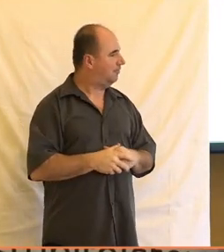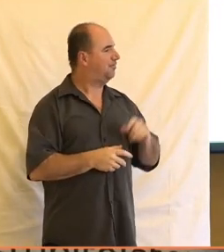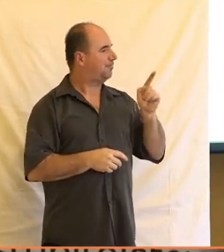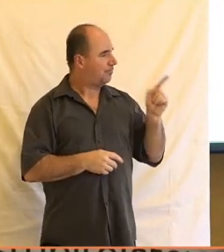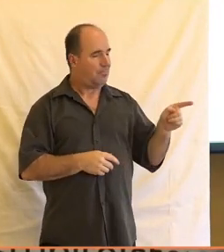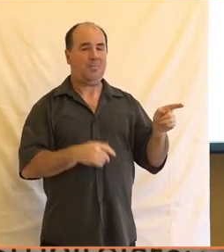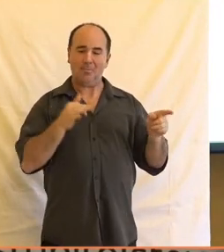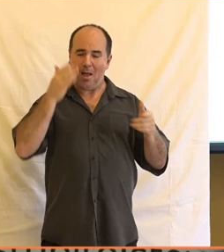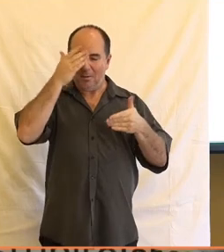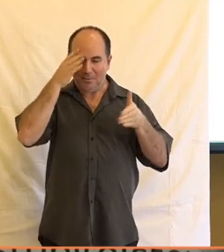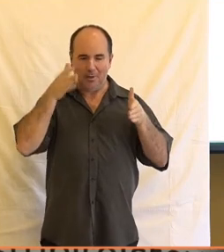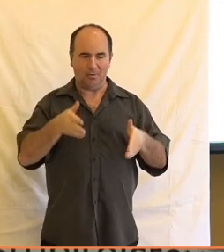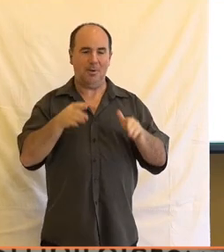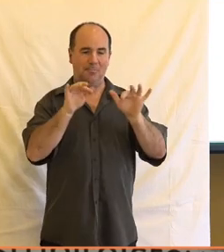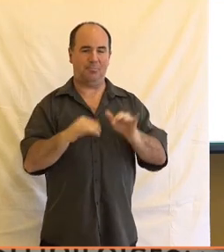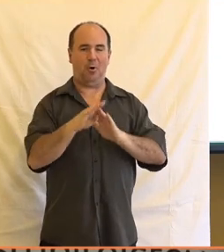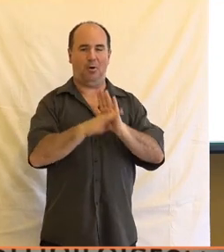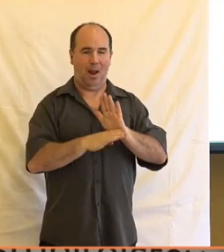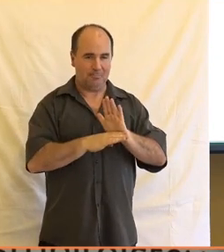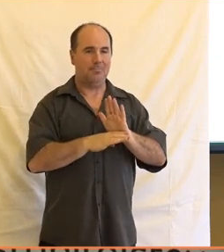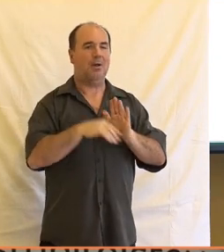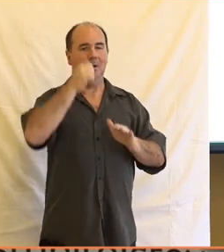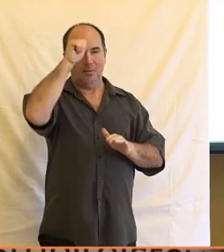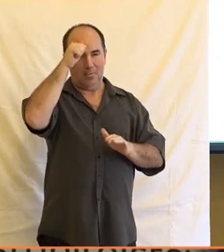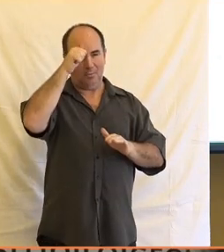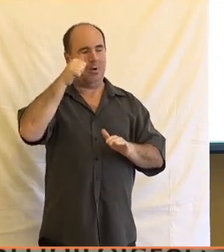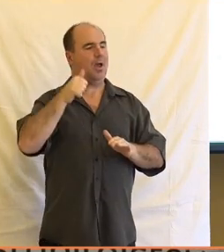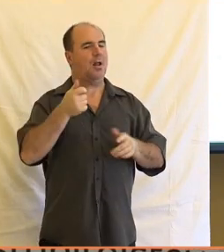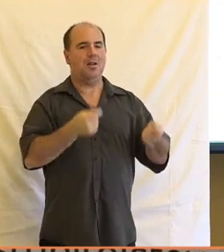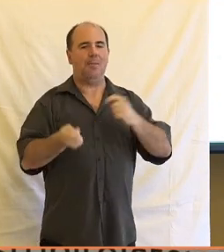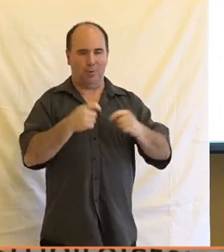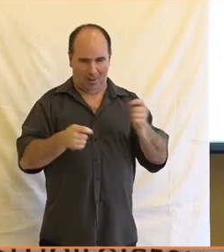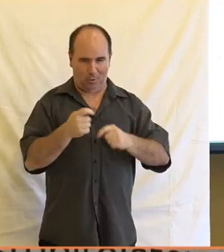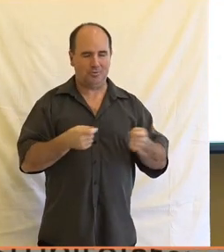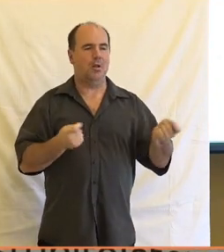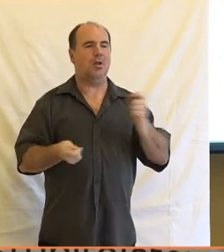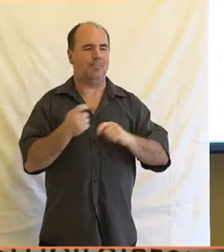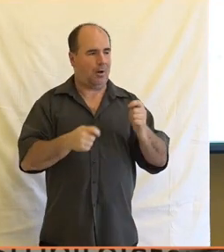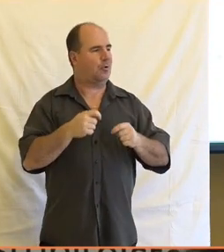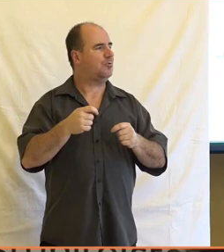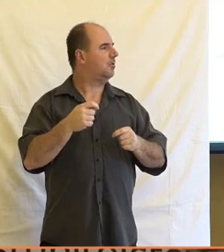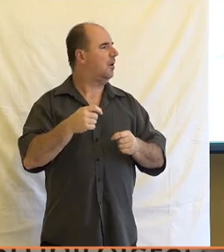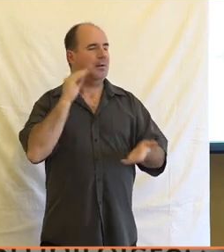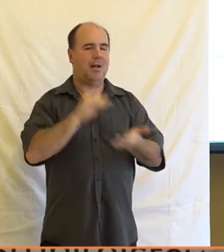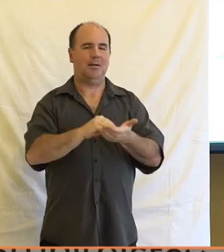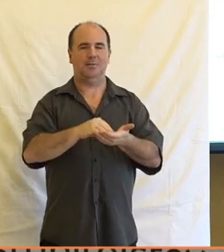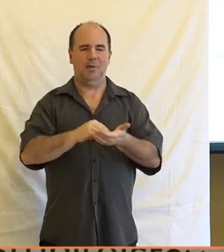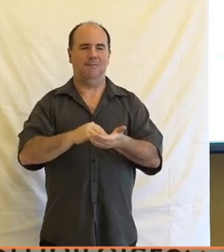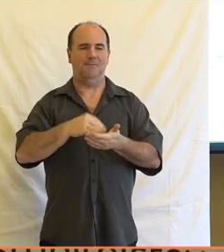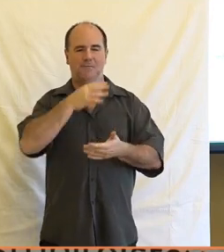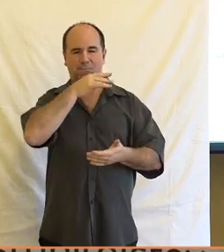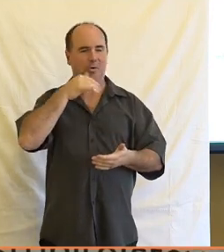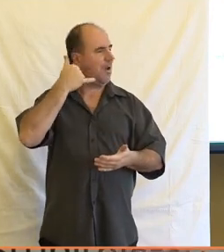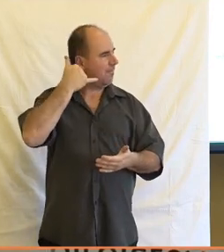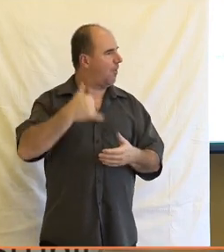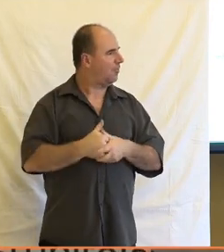republiky, který se jmenuje Laboratoř nadace Vodafone. A jeden z mála znaků, který si pamatuji z Vodafonu, když jsme se